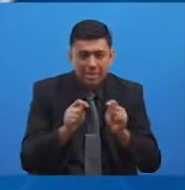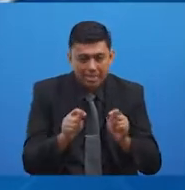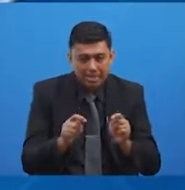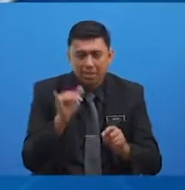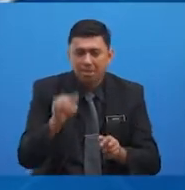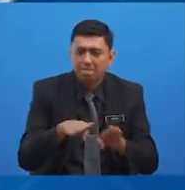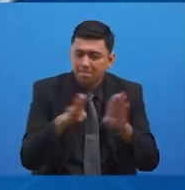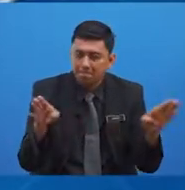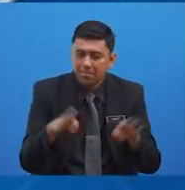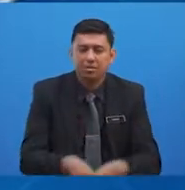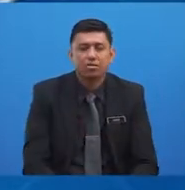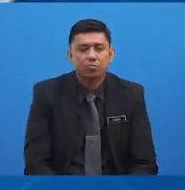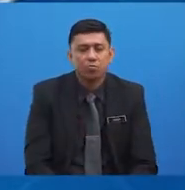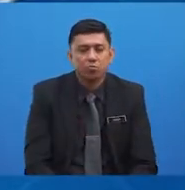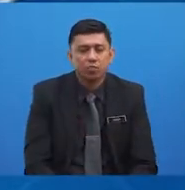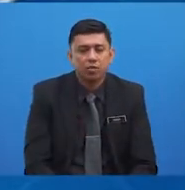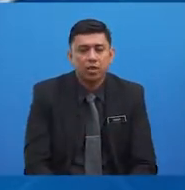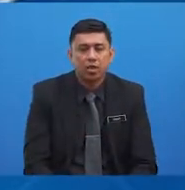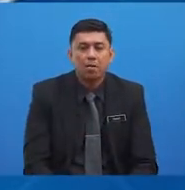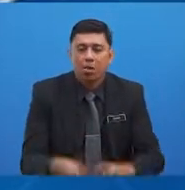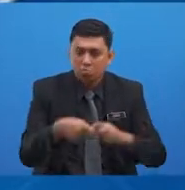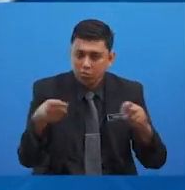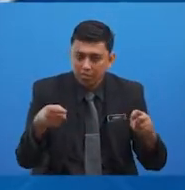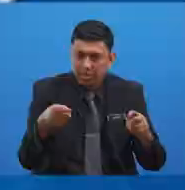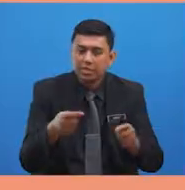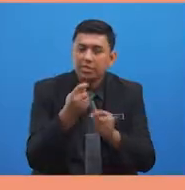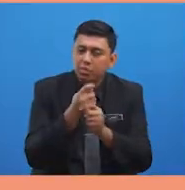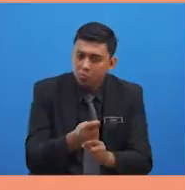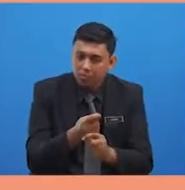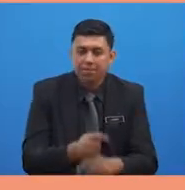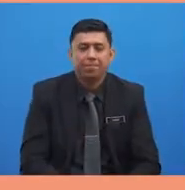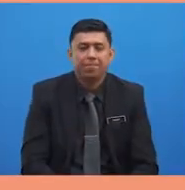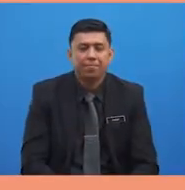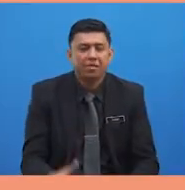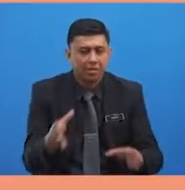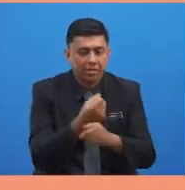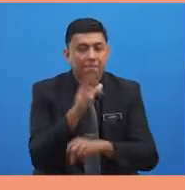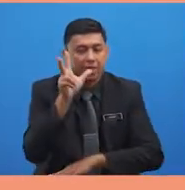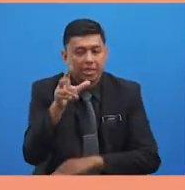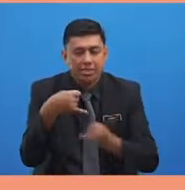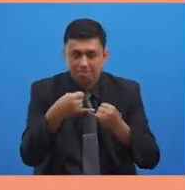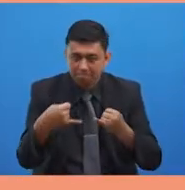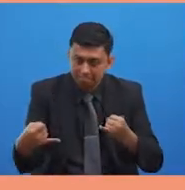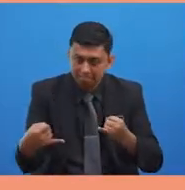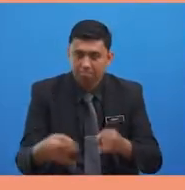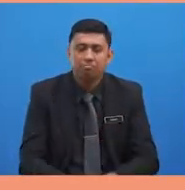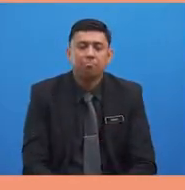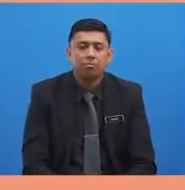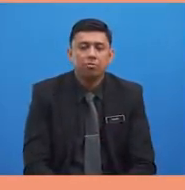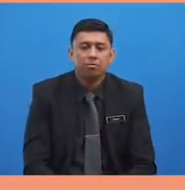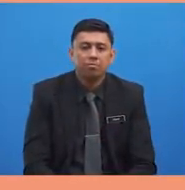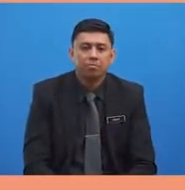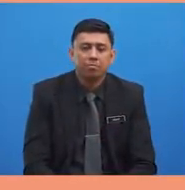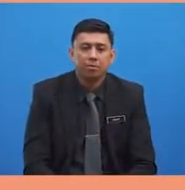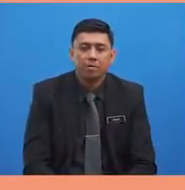berbeza daripada keputusan tertentu. Terdapat tiga jenis struktur kawalan,